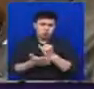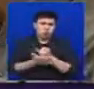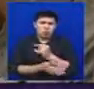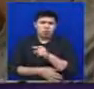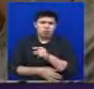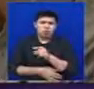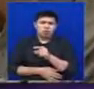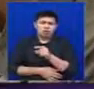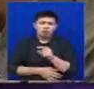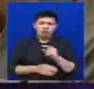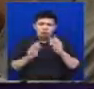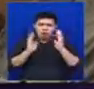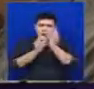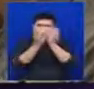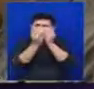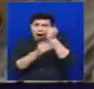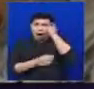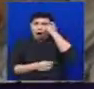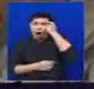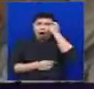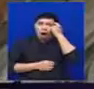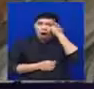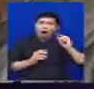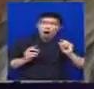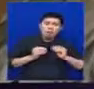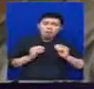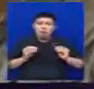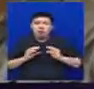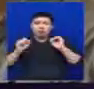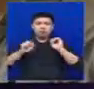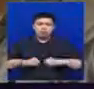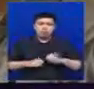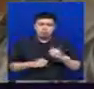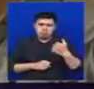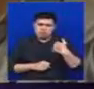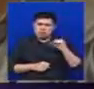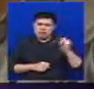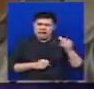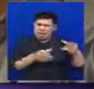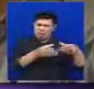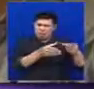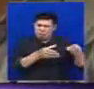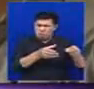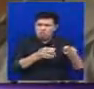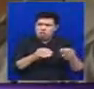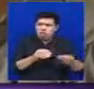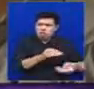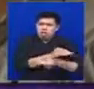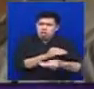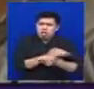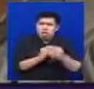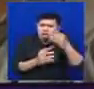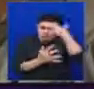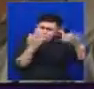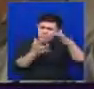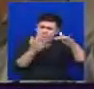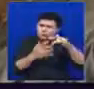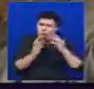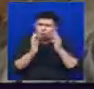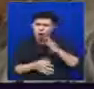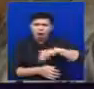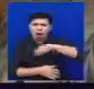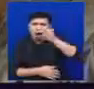ขาก็จะได้ตัดสินใจได้แต่สิ่งที่อีกข้างหนึ่งทำนะคือพยายามบิดเบือนมันทุกรูปแบบเพื่อที่จะให้คนเ